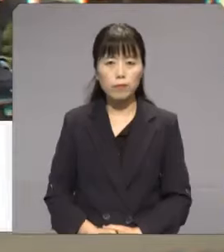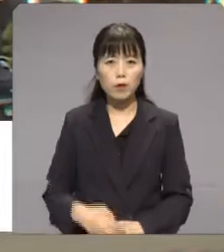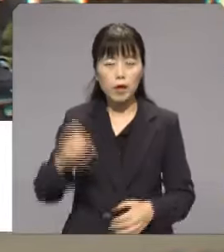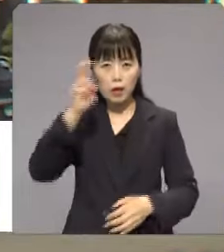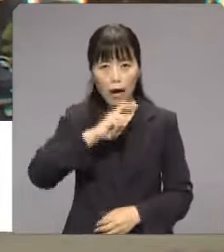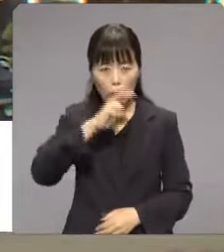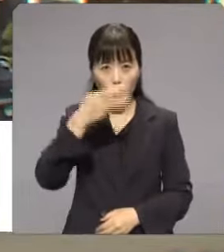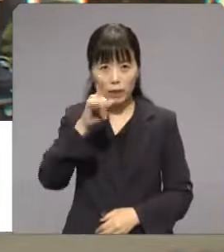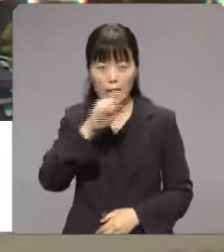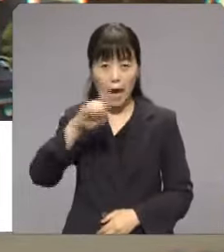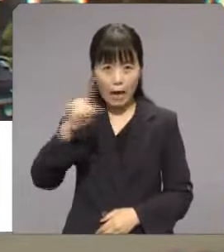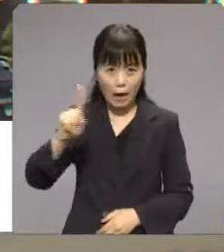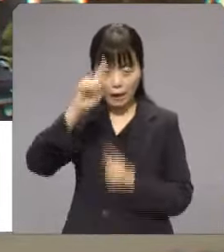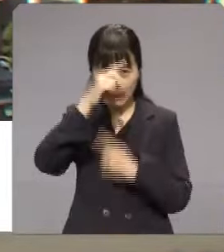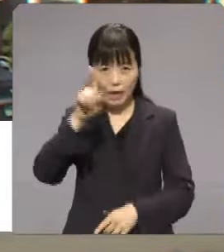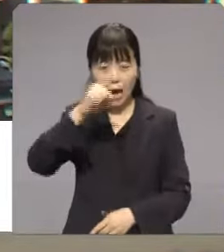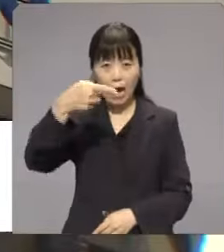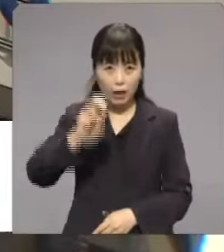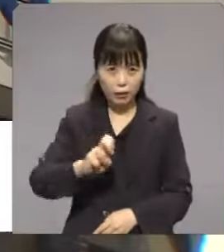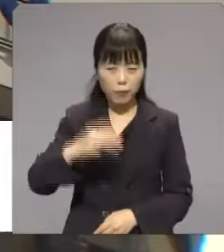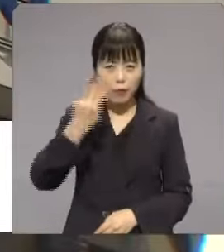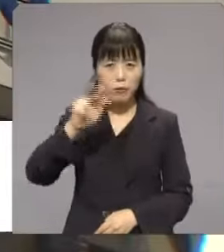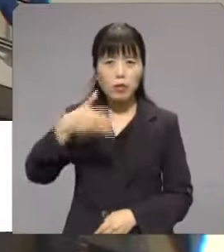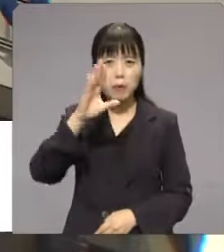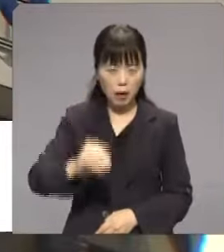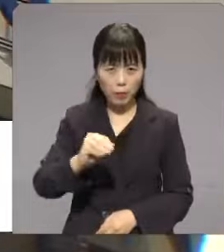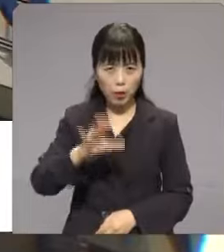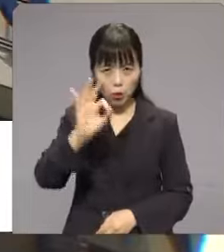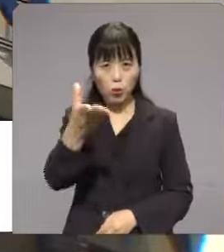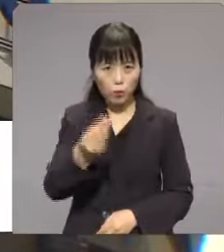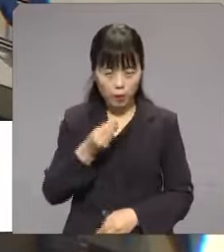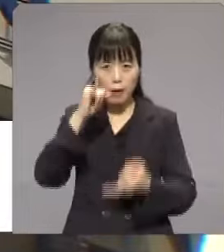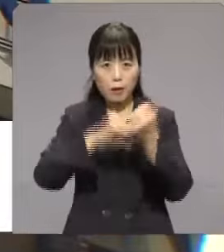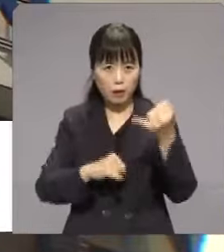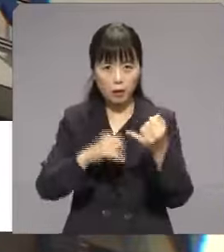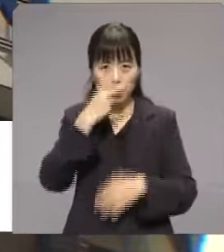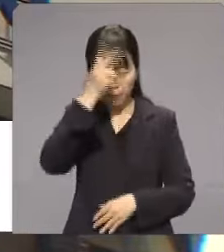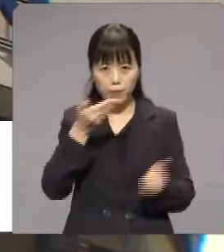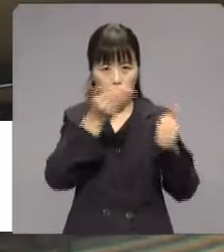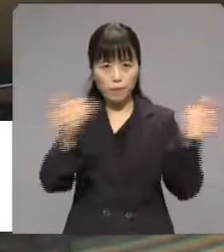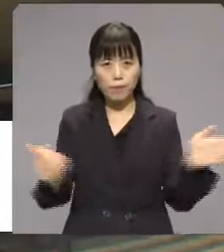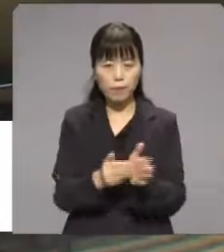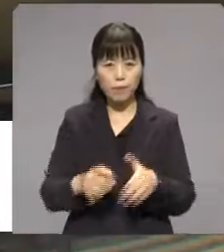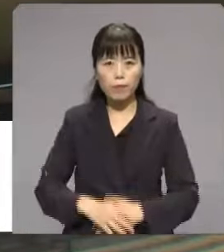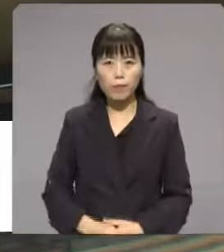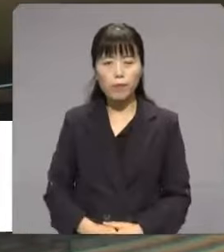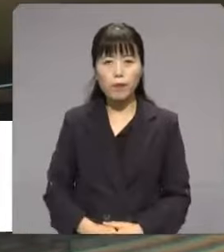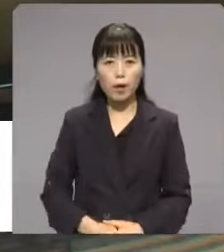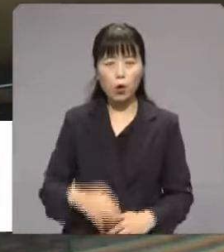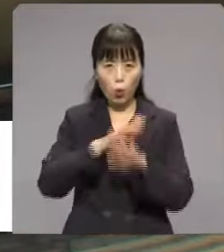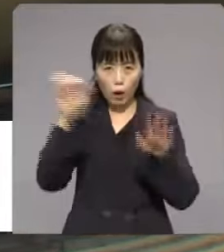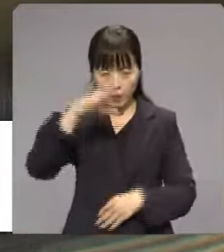걸그룹 TR 전멤버 이아름 씨가 지인들로부터 3,700만 원 가량의 돈을 빌린 뒤 갚지 않은 혐의로 검찰에 넘겨졌습니다